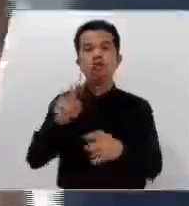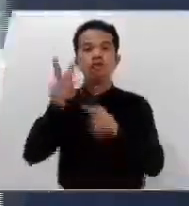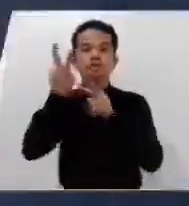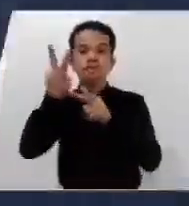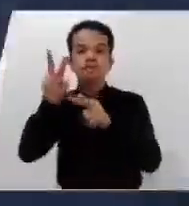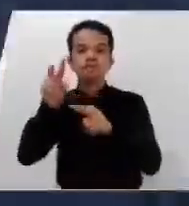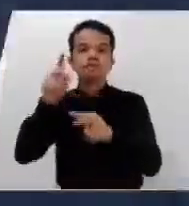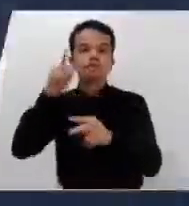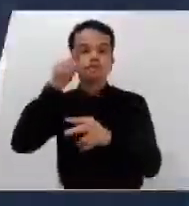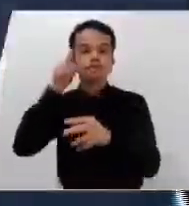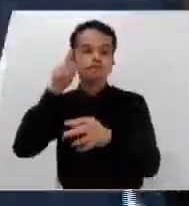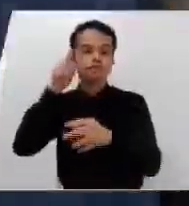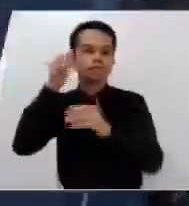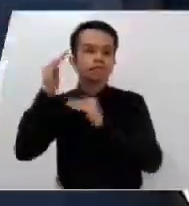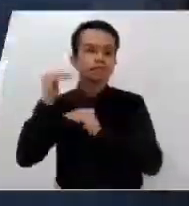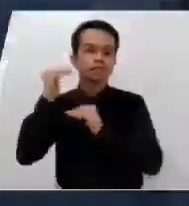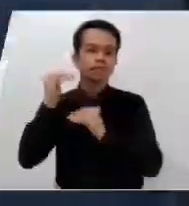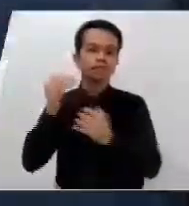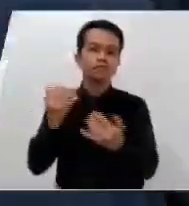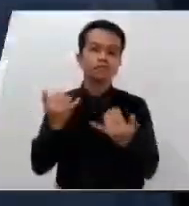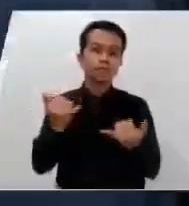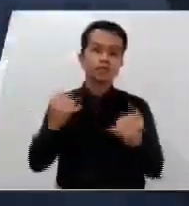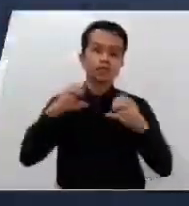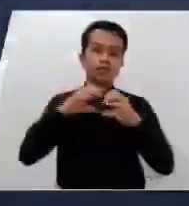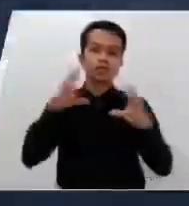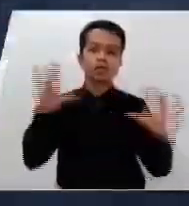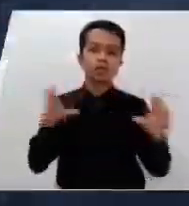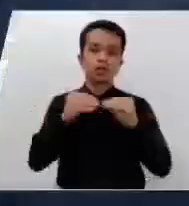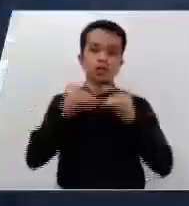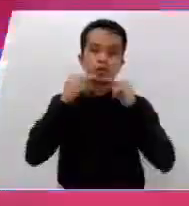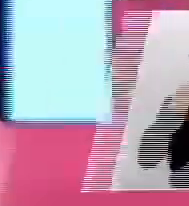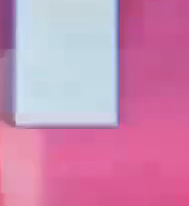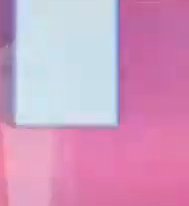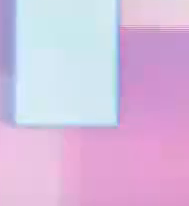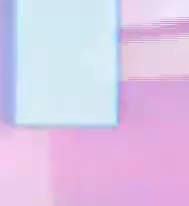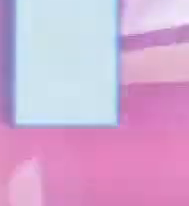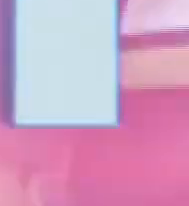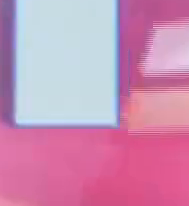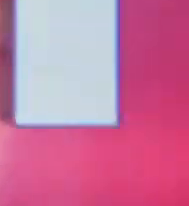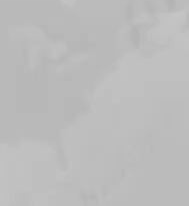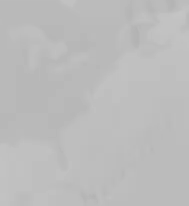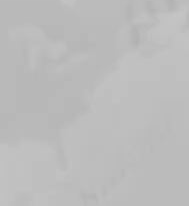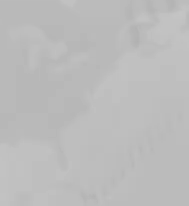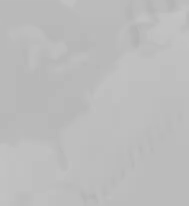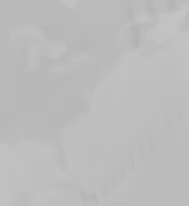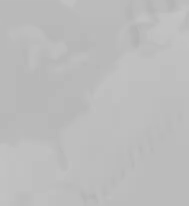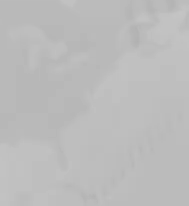Para sa GMA Integrated News, Ivan Mayrina, ang inyong saksi.